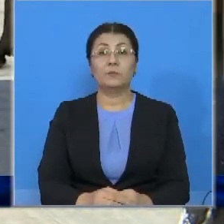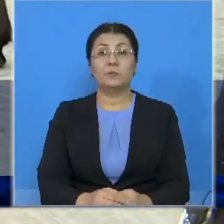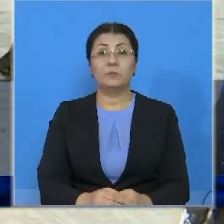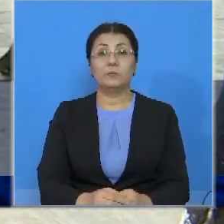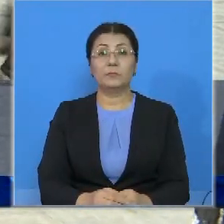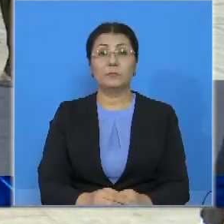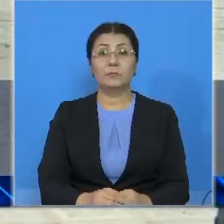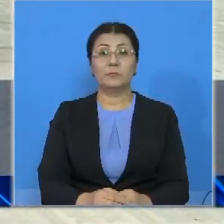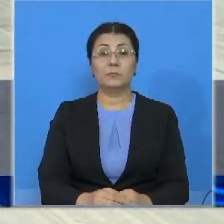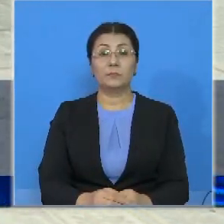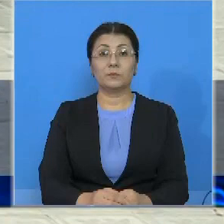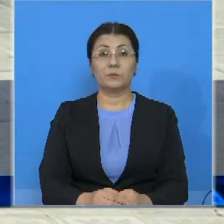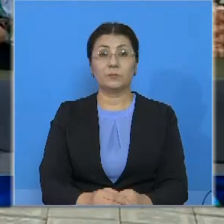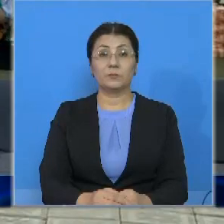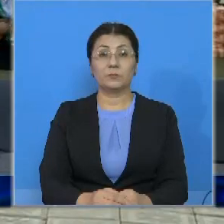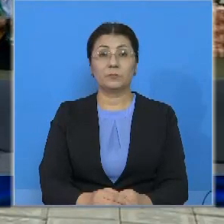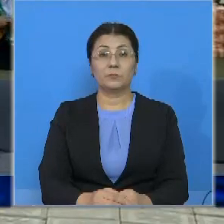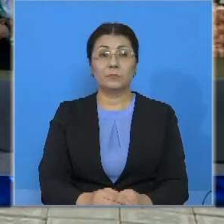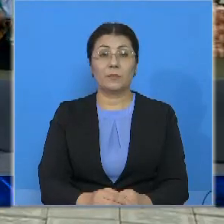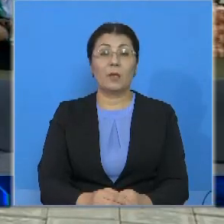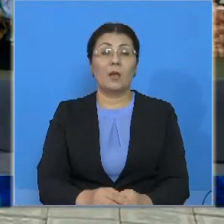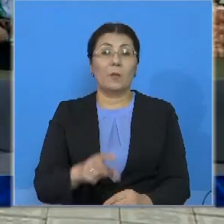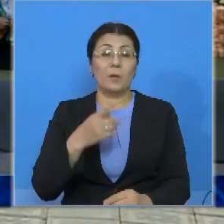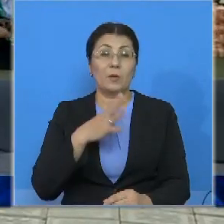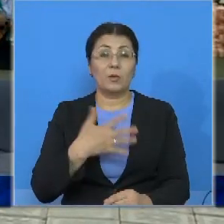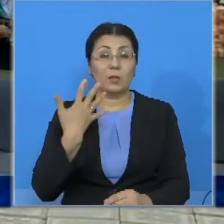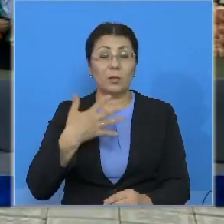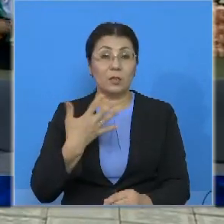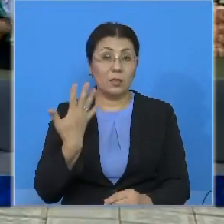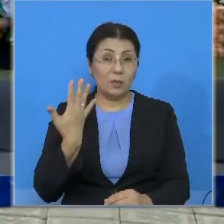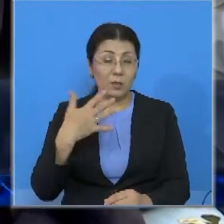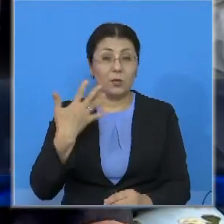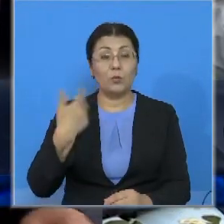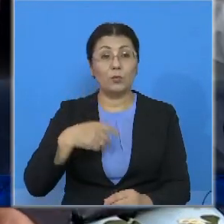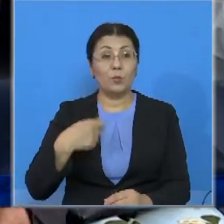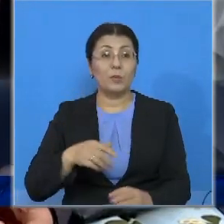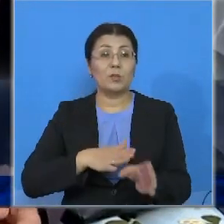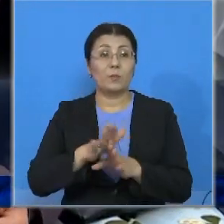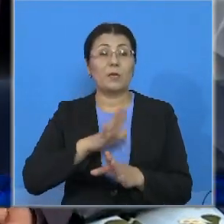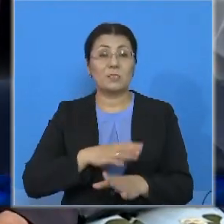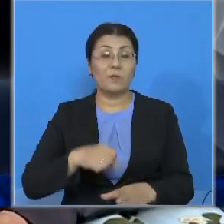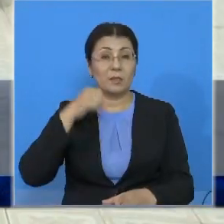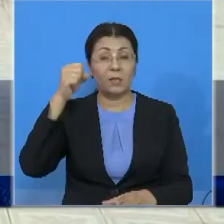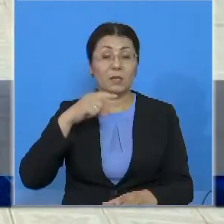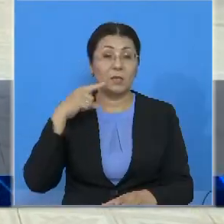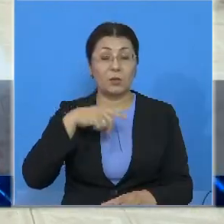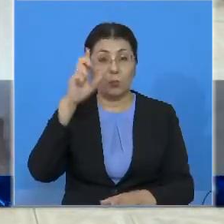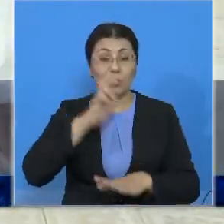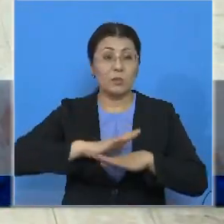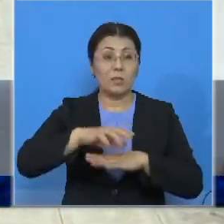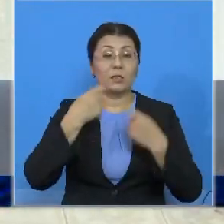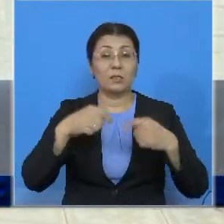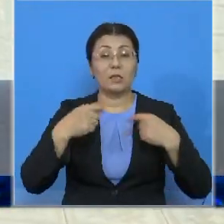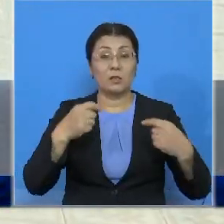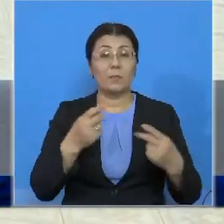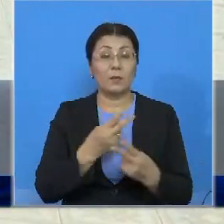Көкжардың жәрмеңкесі басталады. Бір мезетте 50 домбырашы күй тартты. Татар, өзбек, араб, орыс халықтарының саудагерлерін